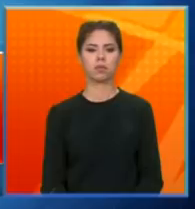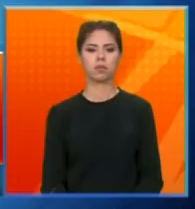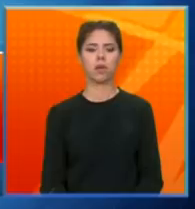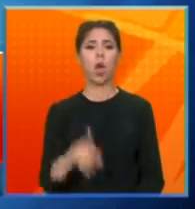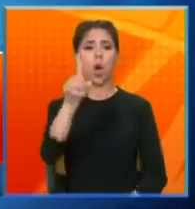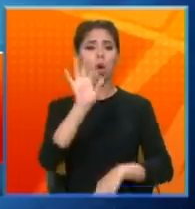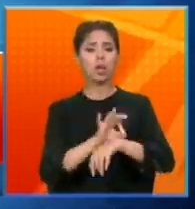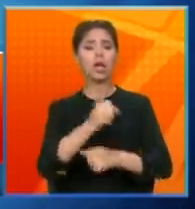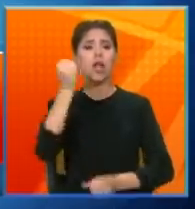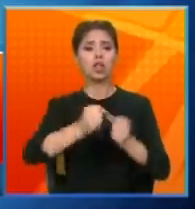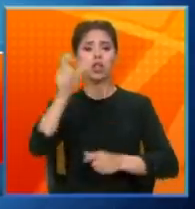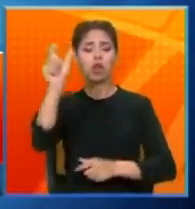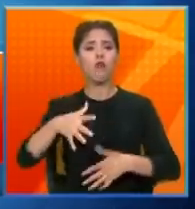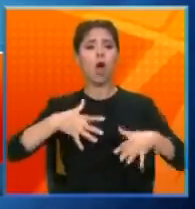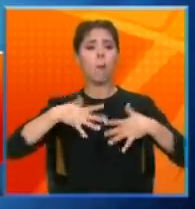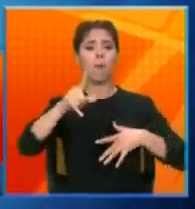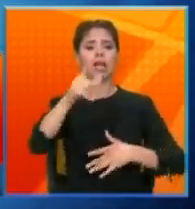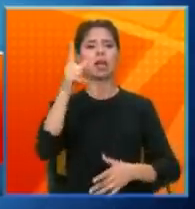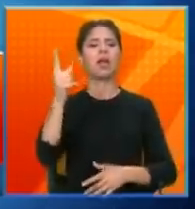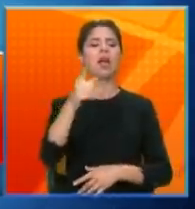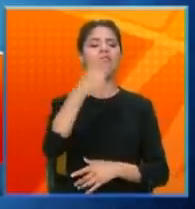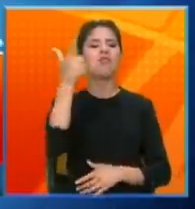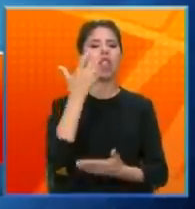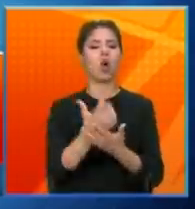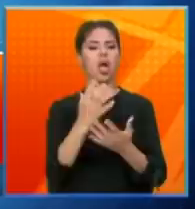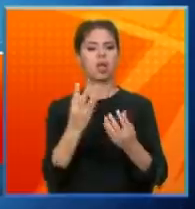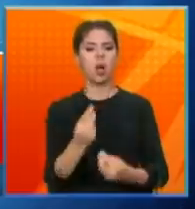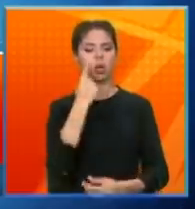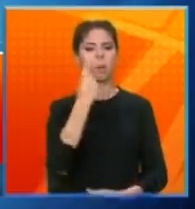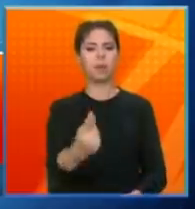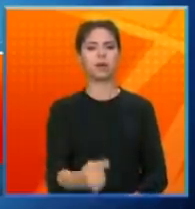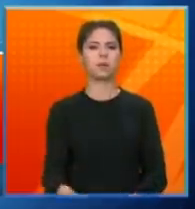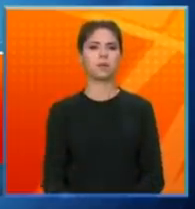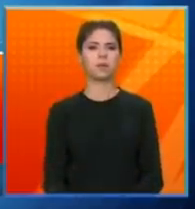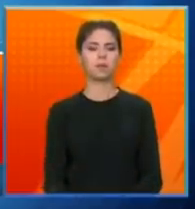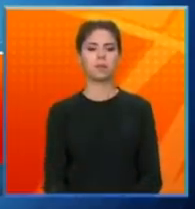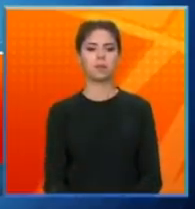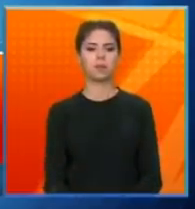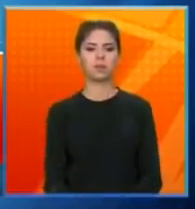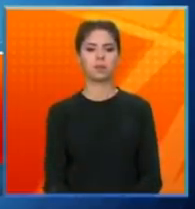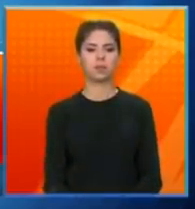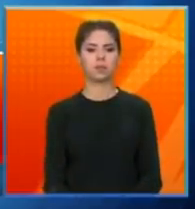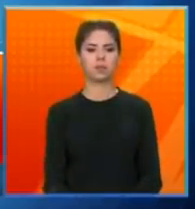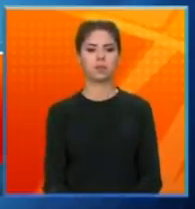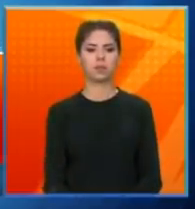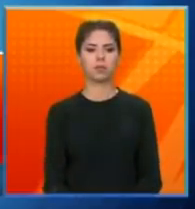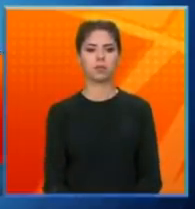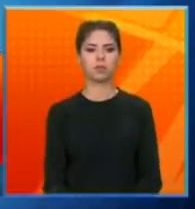O anlarda sürücünün yaşadığı panik böyle kaydedildi. Eyvah eyvah.